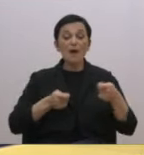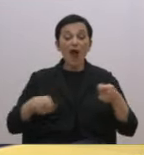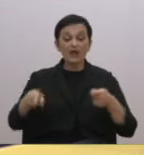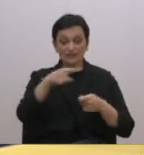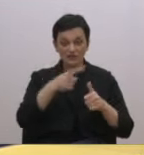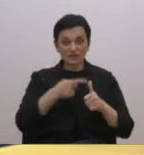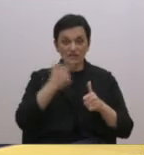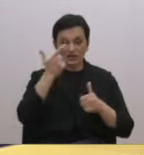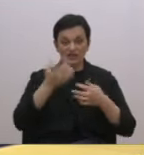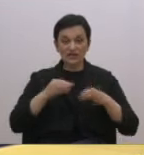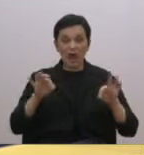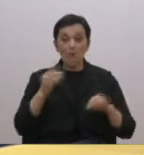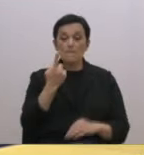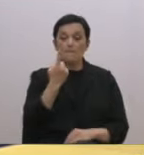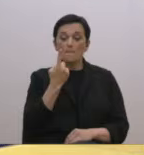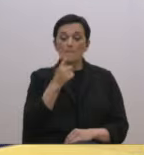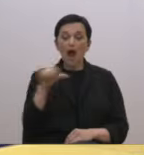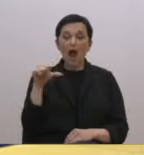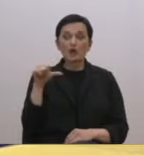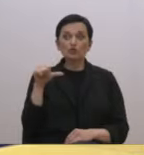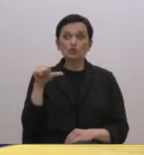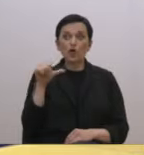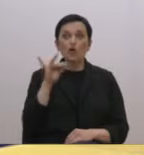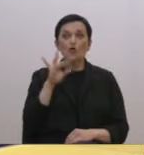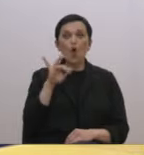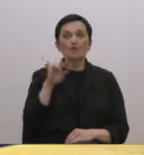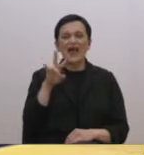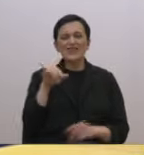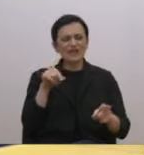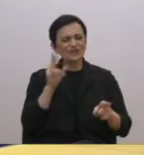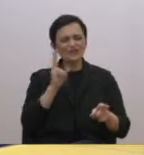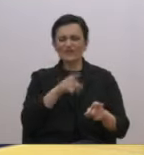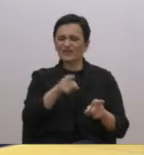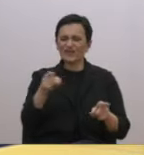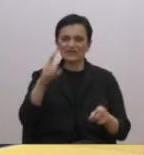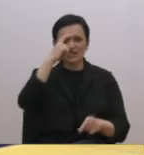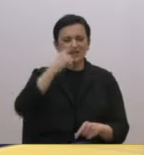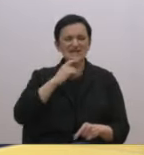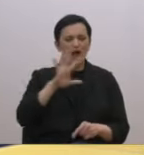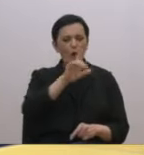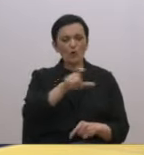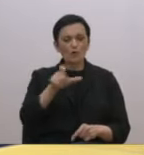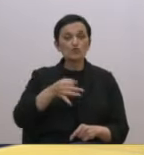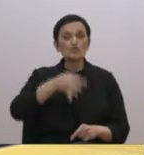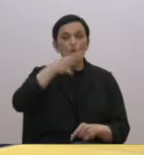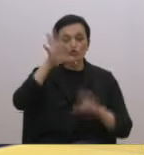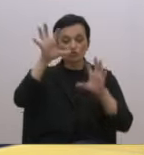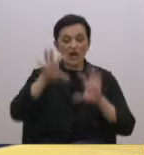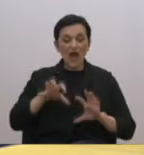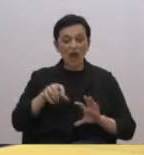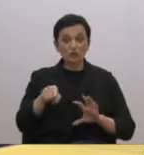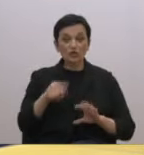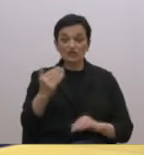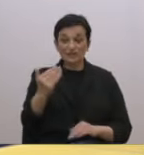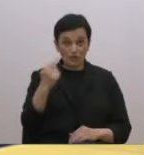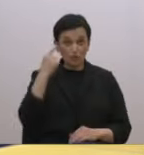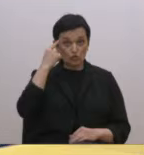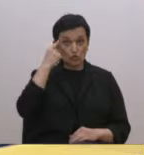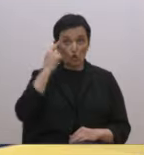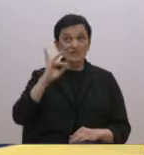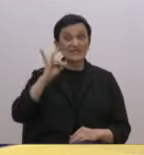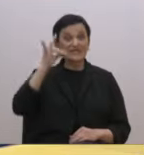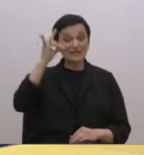დემოკრატია. მარტო იონა თამაშვილს თუ ვიღაცებს გაუგებათ ხალხს, რომ მოგწონთ ეს კანონი. თქვენ გონიათ, რომ